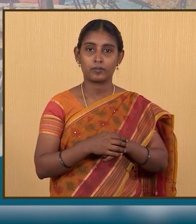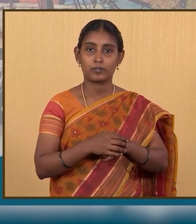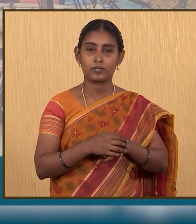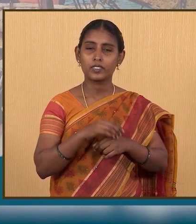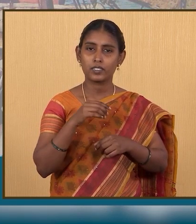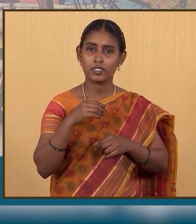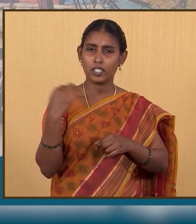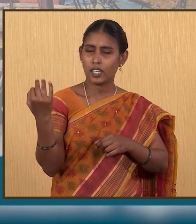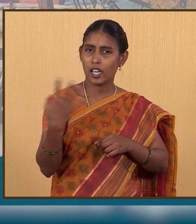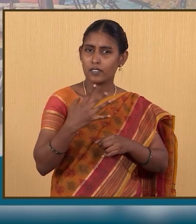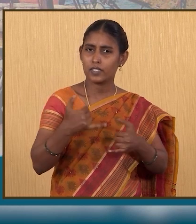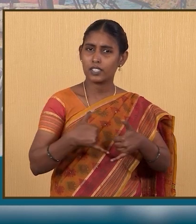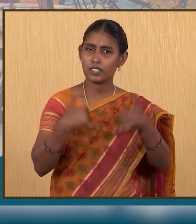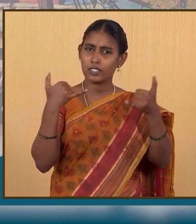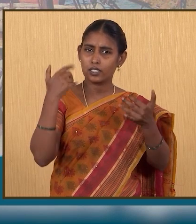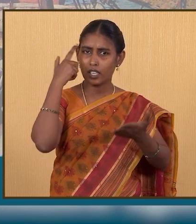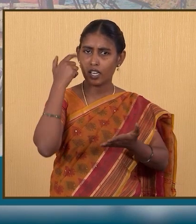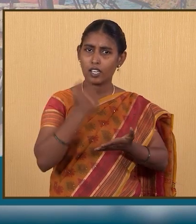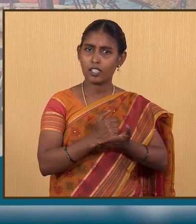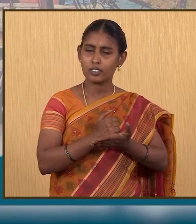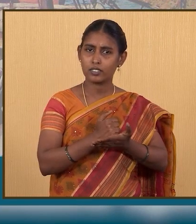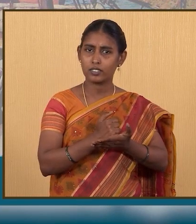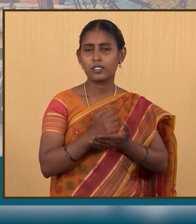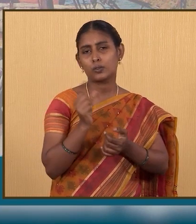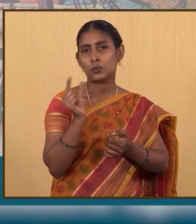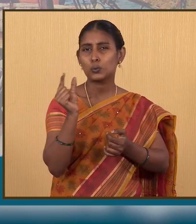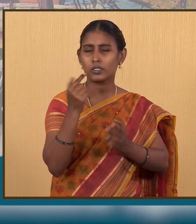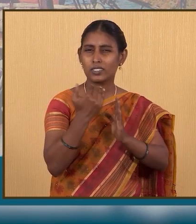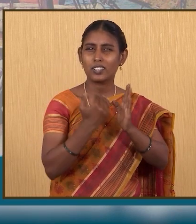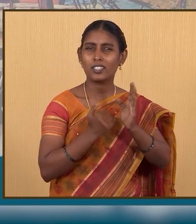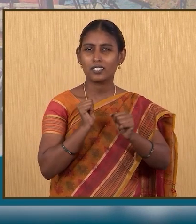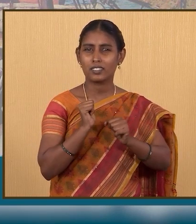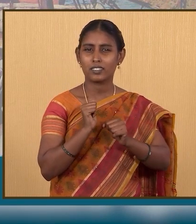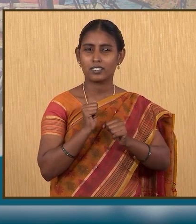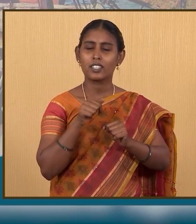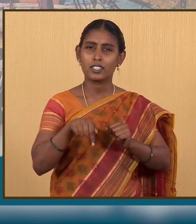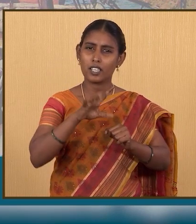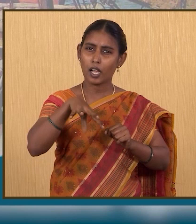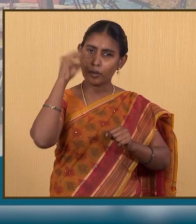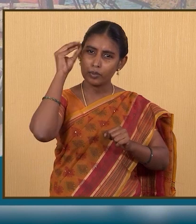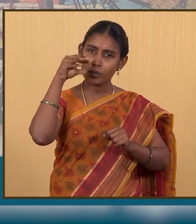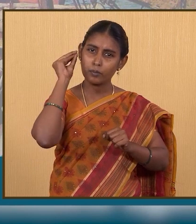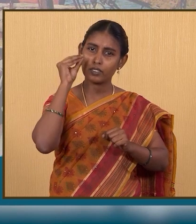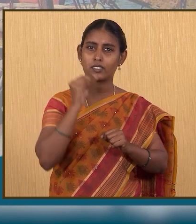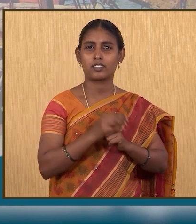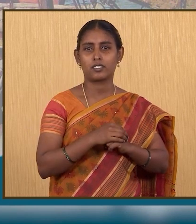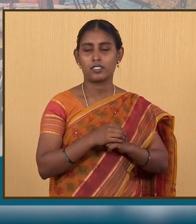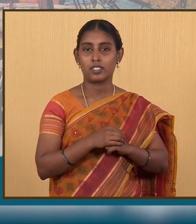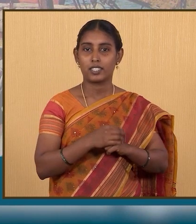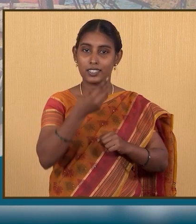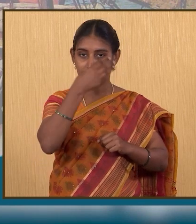அப்படிங்கிறத ஃபஸ்ட்டு பார்க்கலாம். சரி, இந்த நவீன இந்திய ஆதாரங்களோட பயன்கள் என்ன, நம்ம எதையெல்லாம் இதிலிருந்து